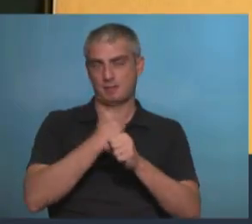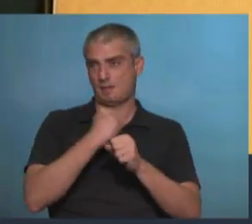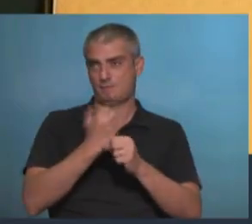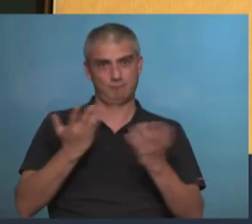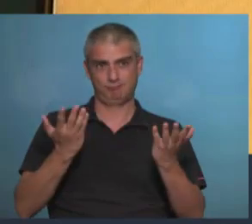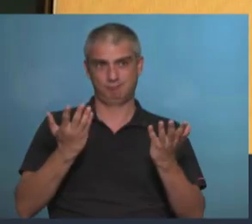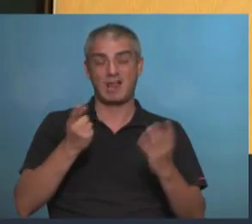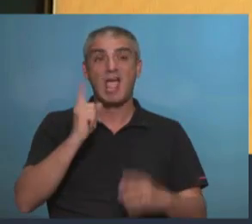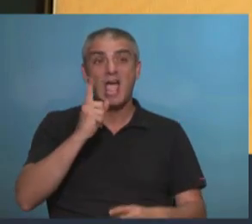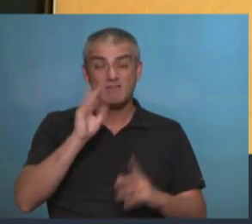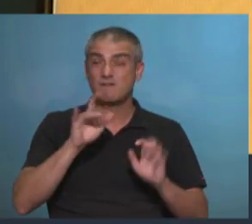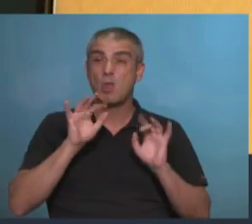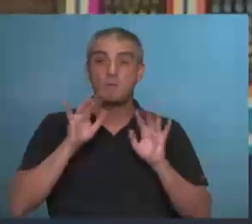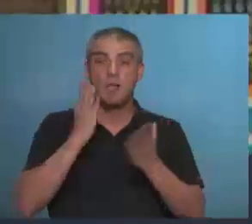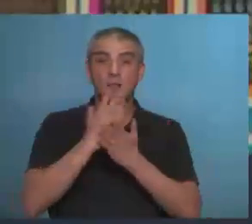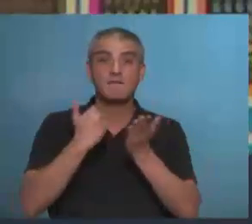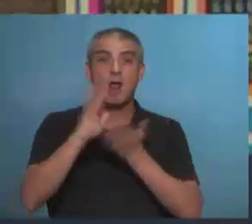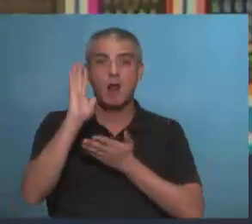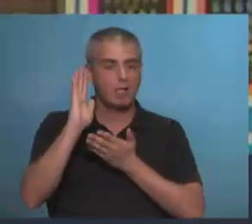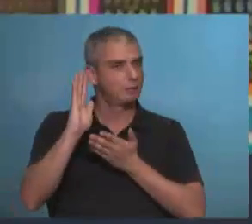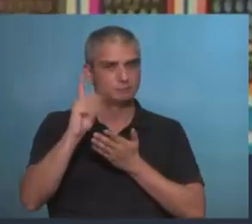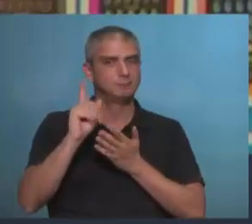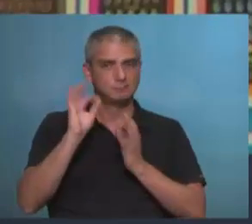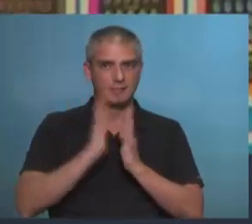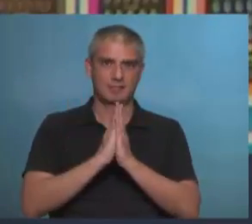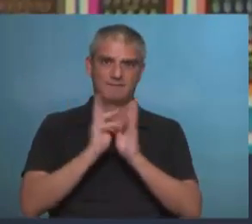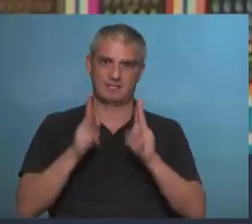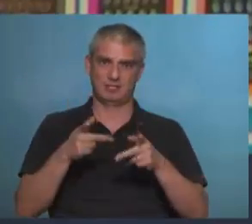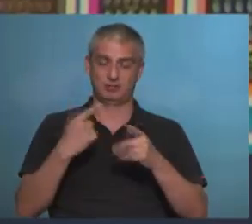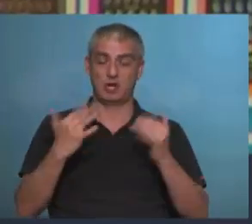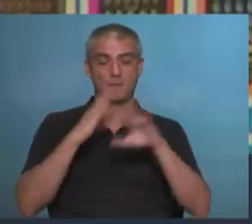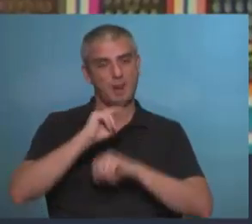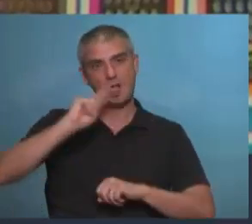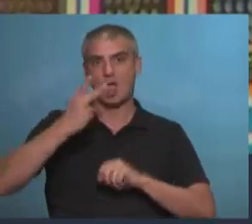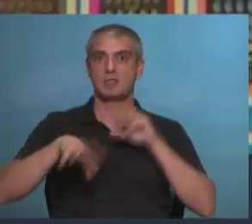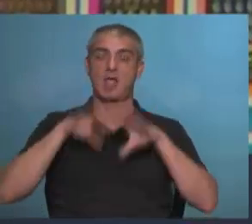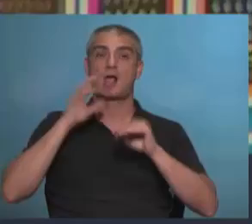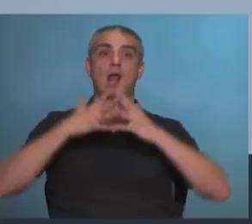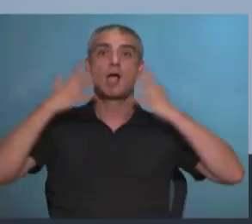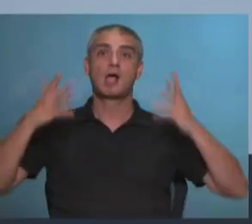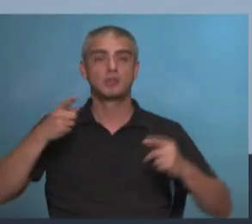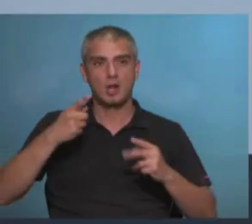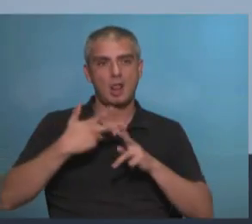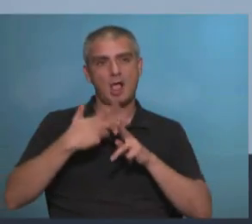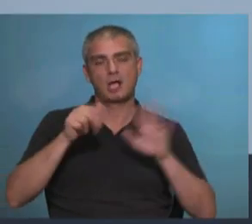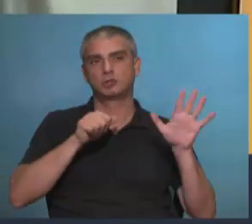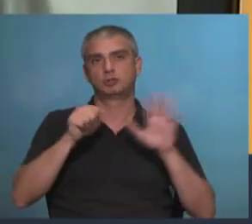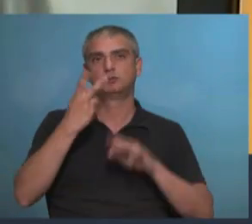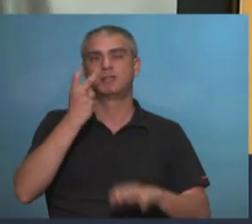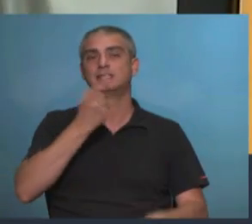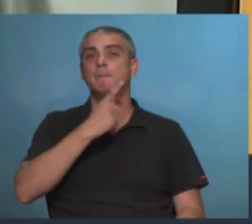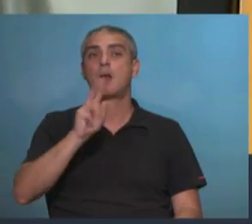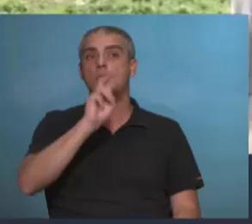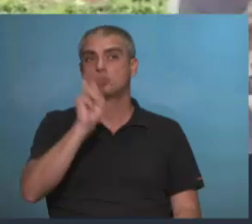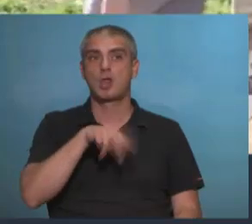אבל גם אם המיליארד כבר הלך, עוד לא עבדה התקווה. הלילה עוד הגרלת ענק, הפעם רק 620 מיליון דולרים